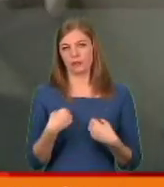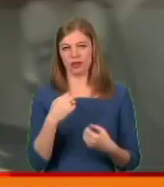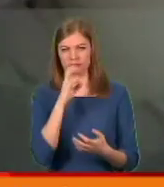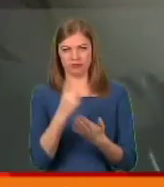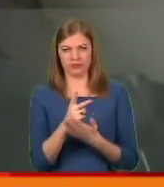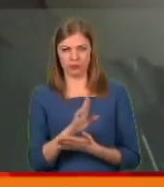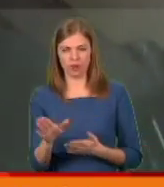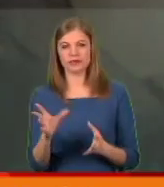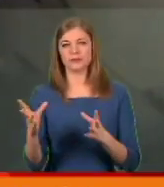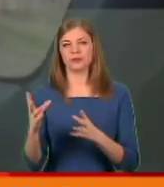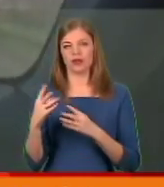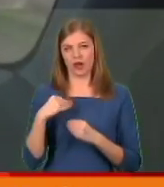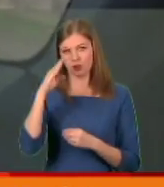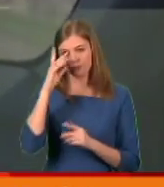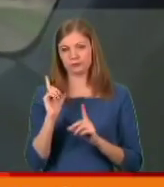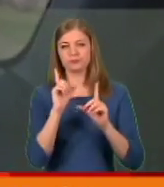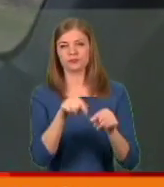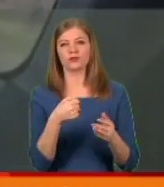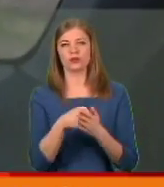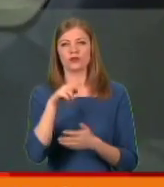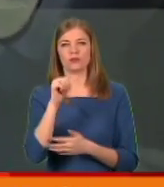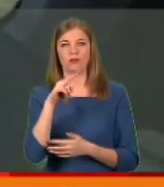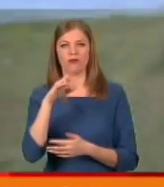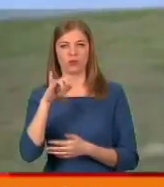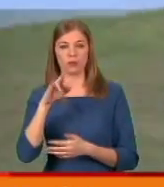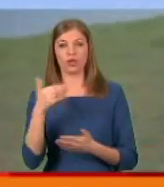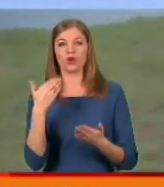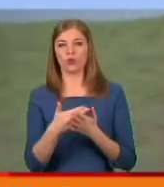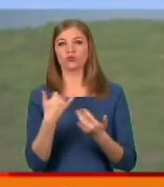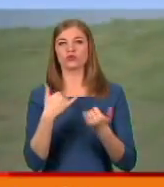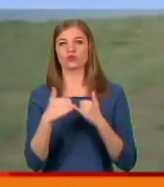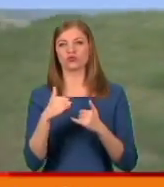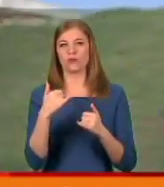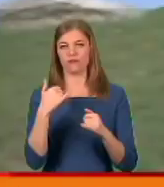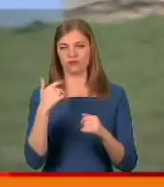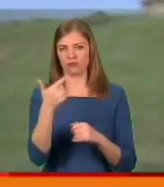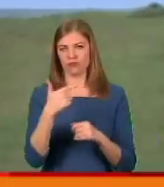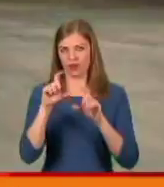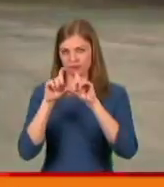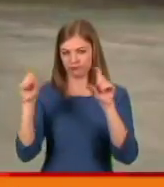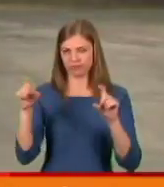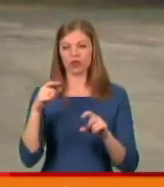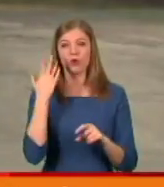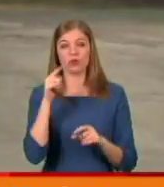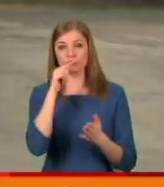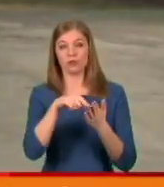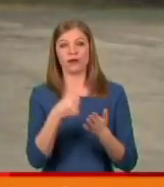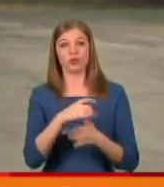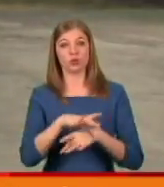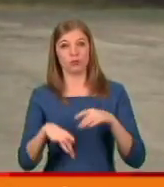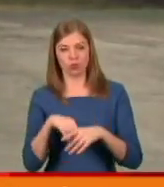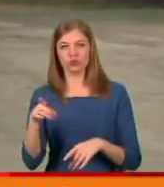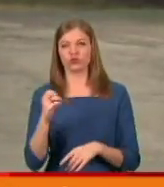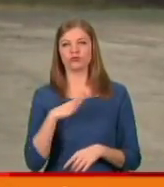не показувати. Разом із Олександром ми їдемо до Павлополя. І ось жовто-блакитний дороговказ. Коли він потрапив до полону, Павлопіль ще